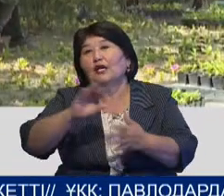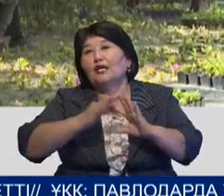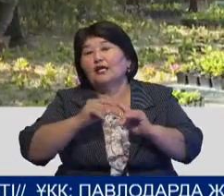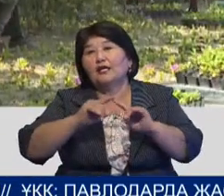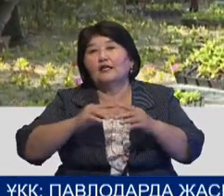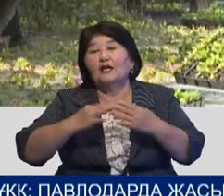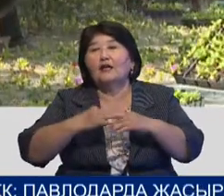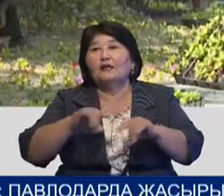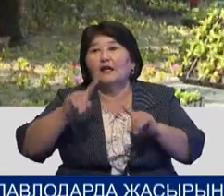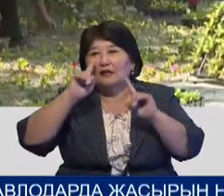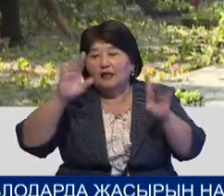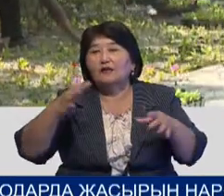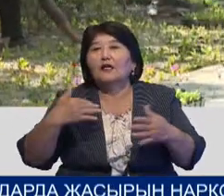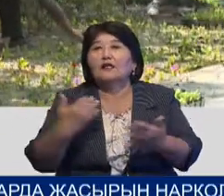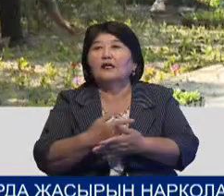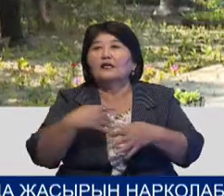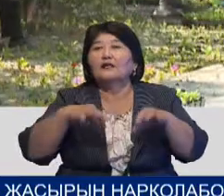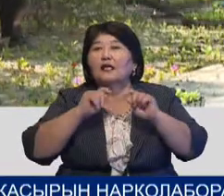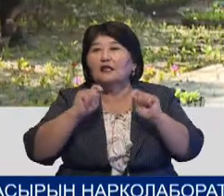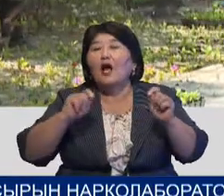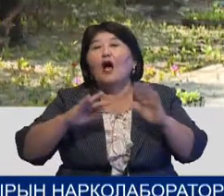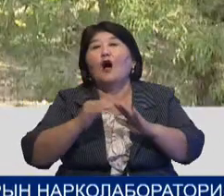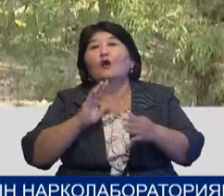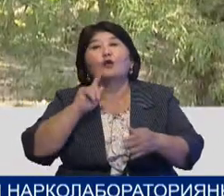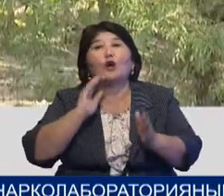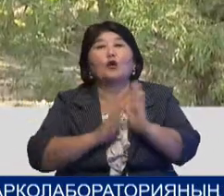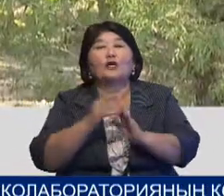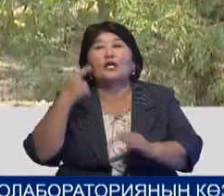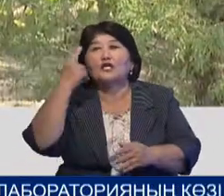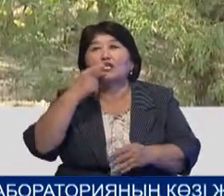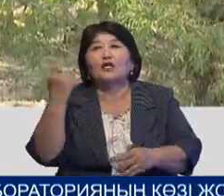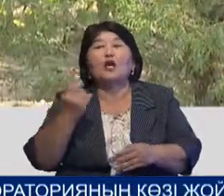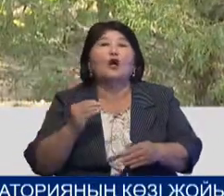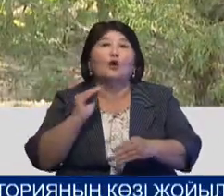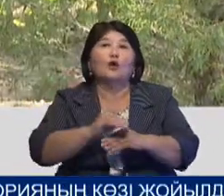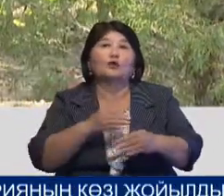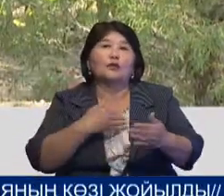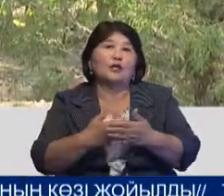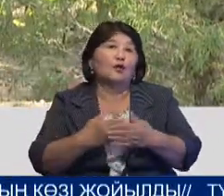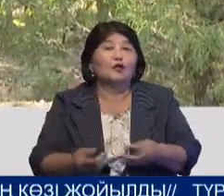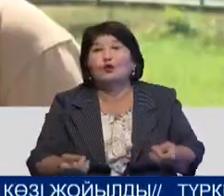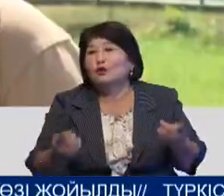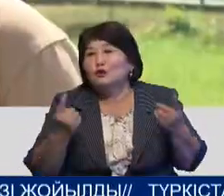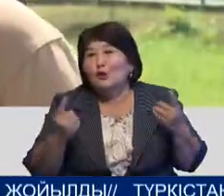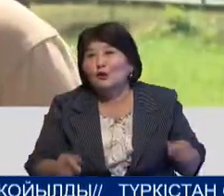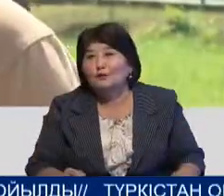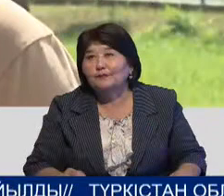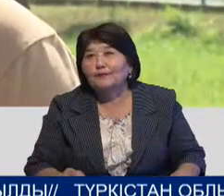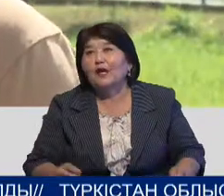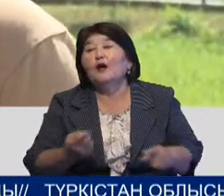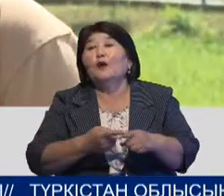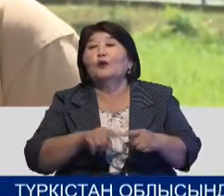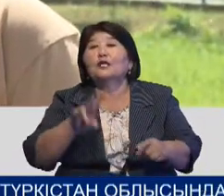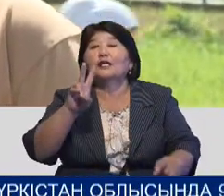атанып, бірнеше коммуналдық техника табысталған. Ауылды көркейтуге жеке шаруашылықтың қосып жатқан үлесі зор. Осы Нағи